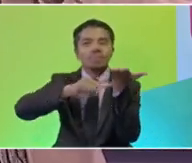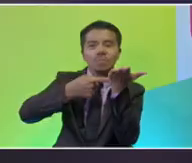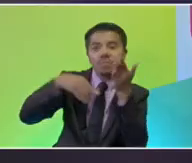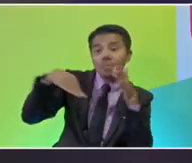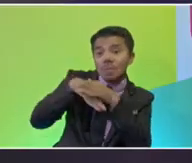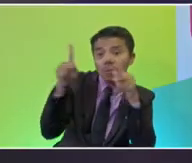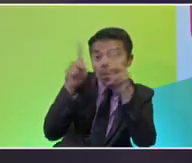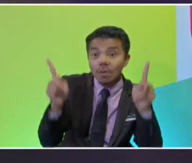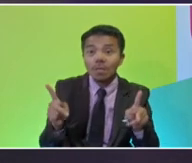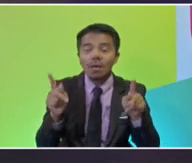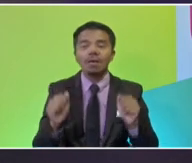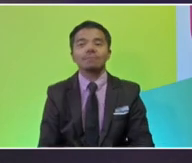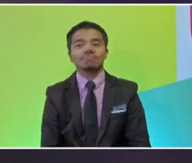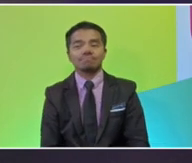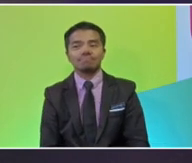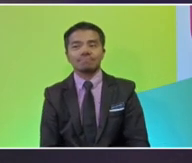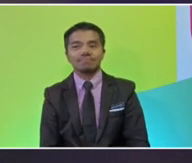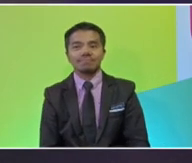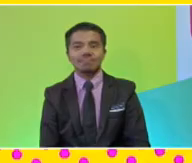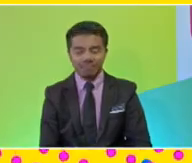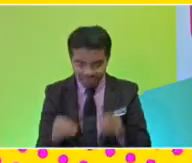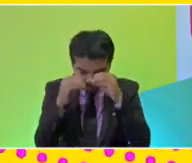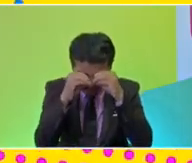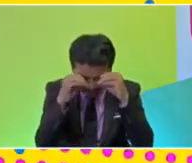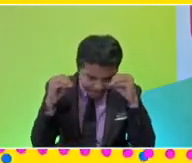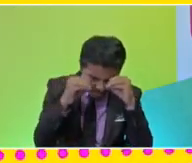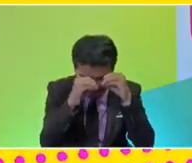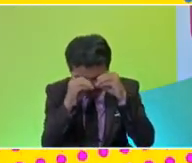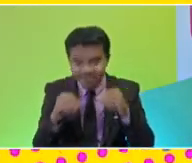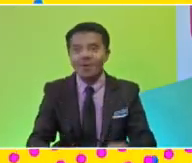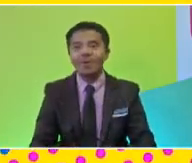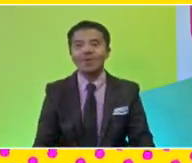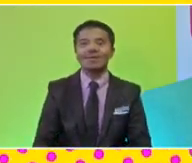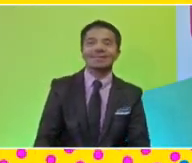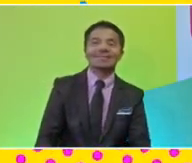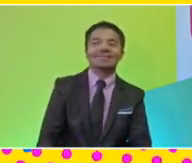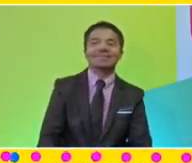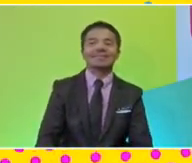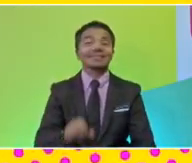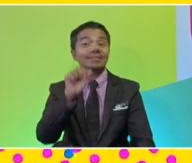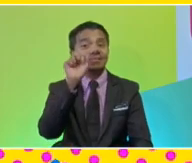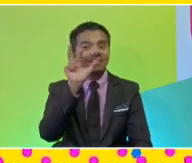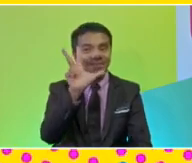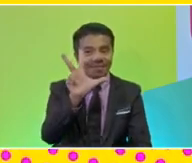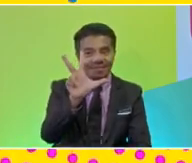kotak Oke nunggu berikutnya Oke nunggu tiga satu empat Oke tiga